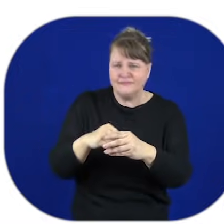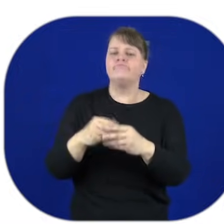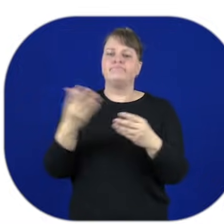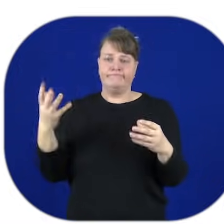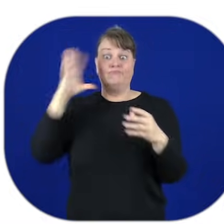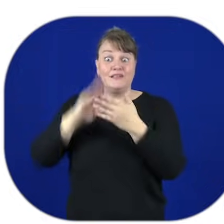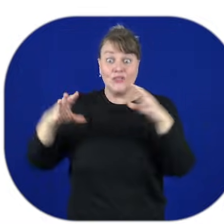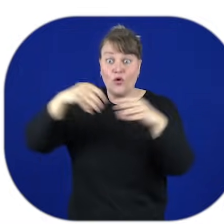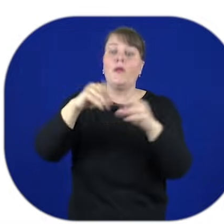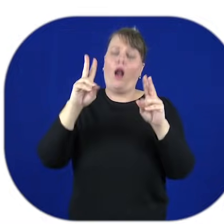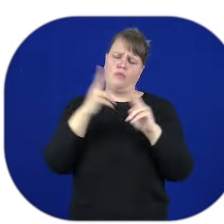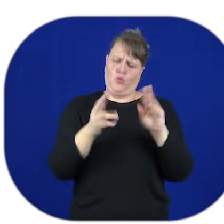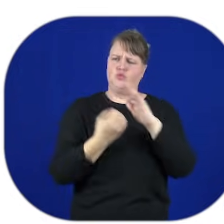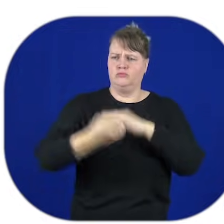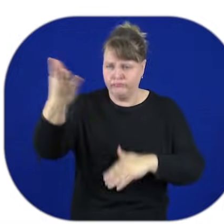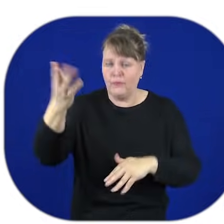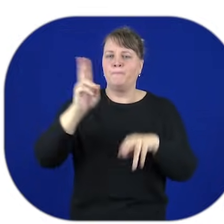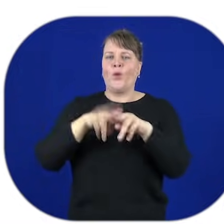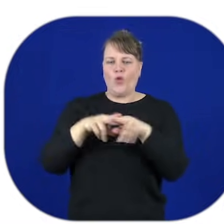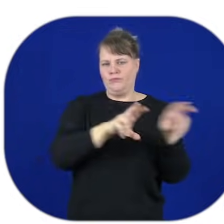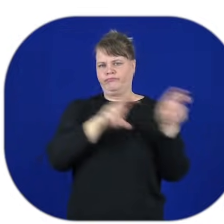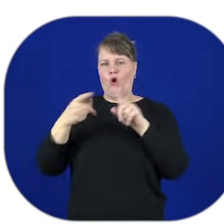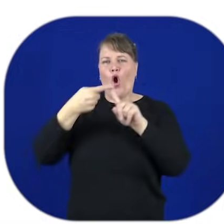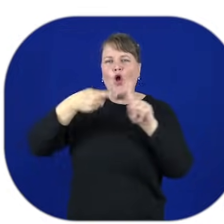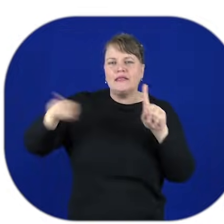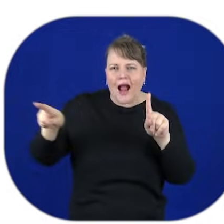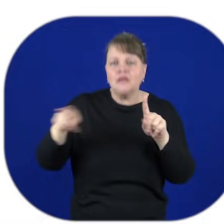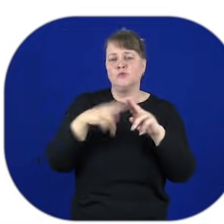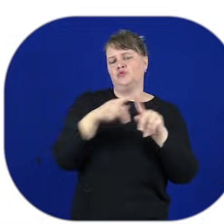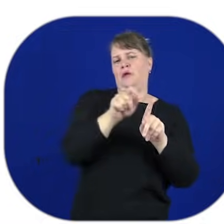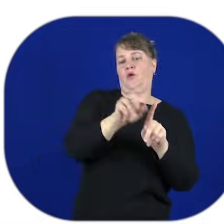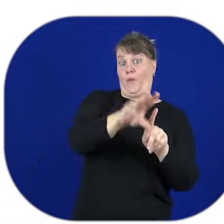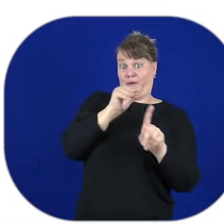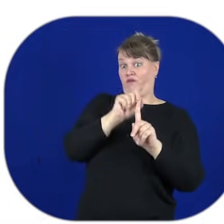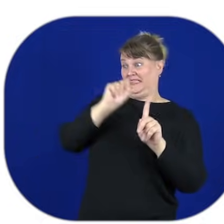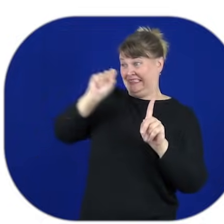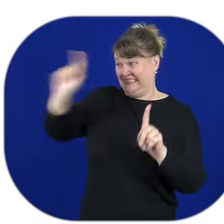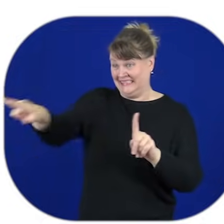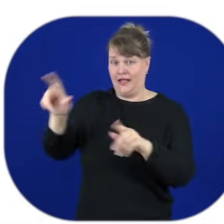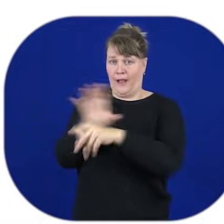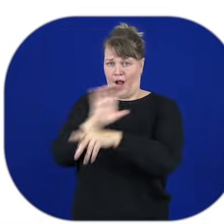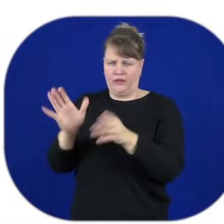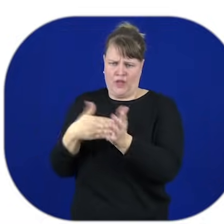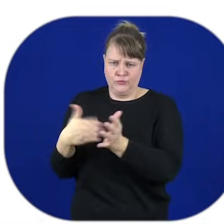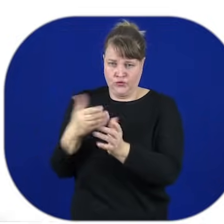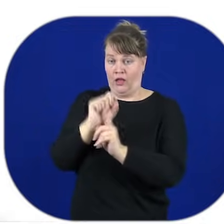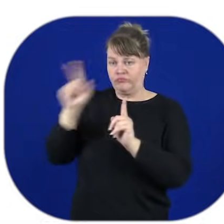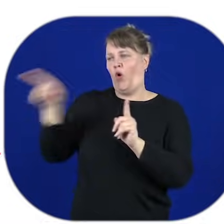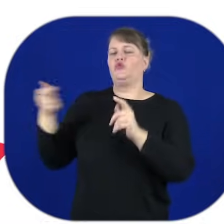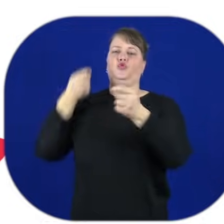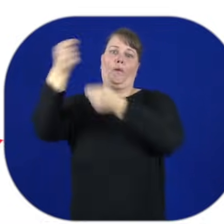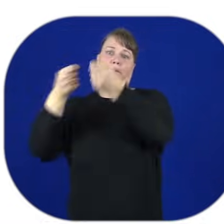nevyplnili údaje za některé členy domácnosti, po odeslání formuláře jim vygenerujte odkaz. Svoji část pak snadno doplní.